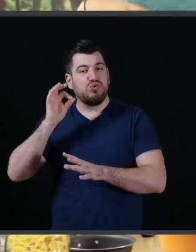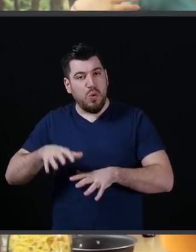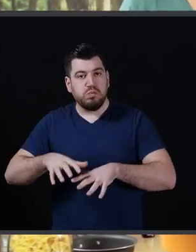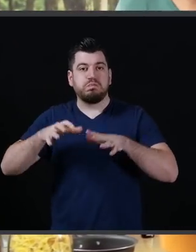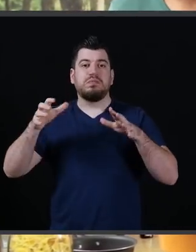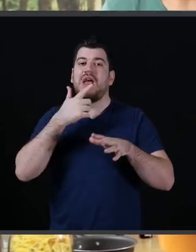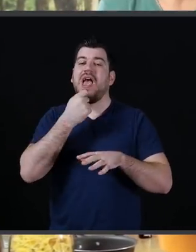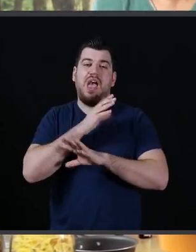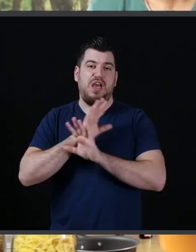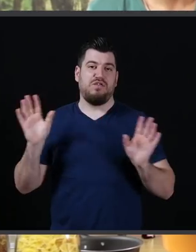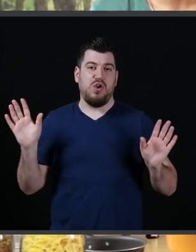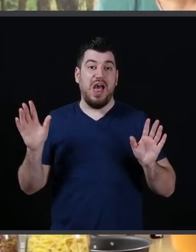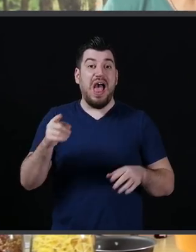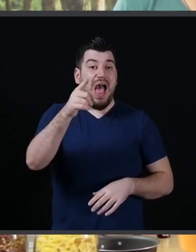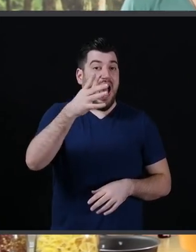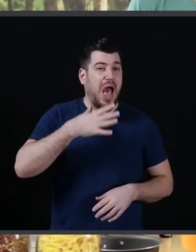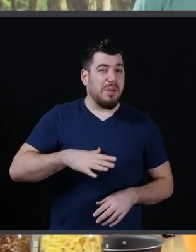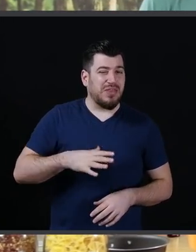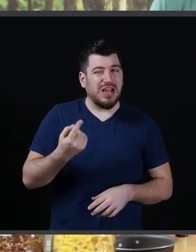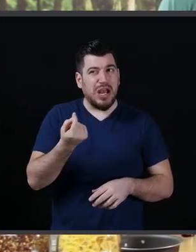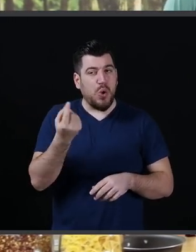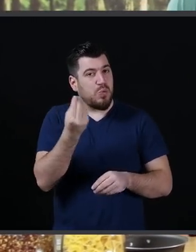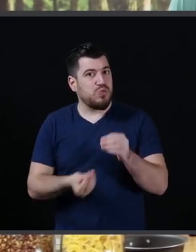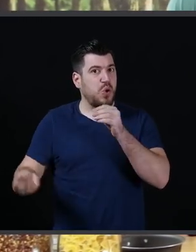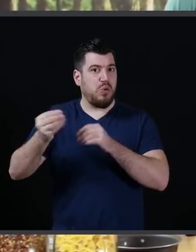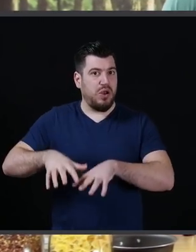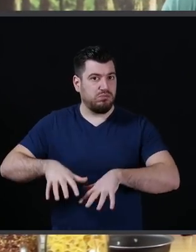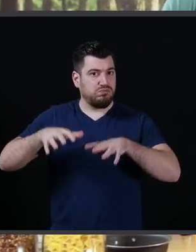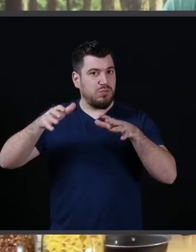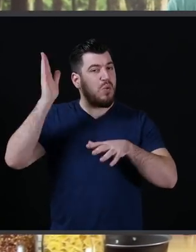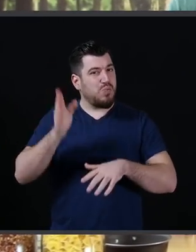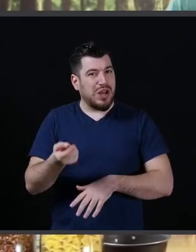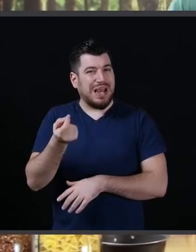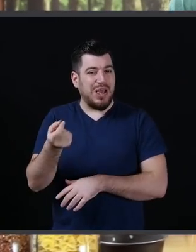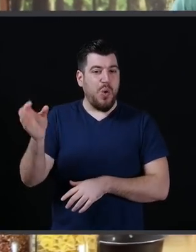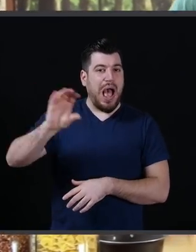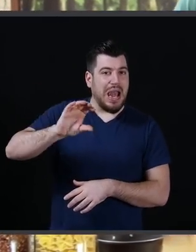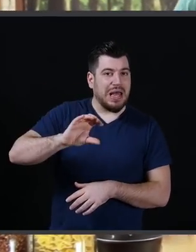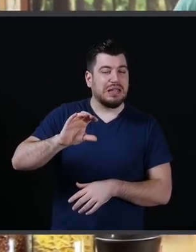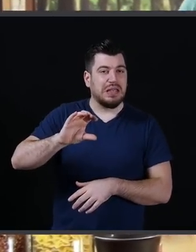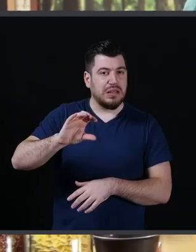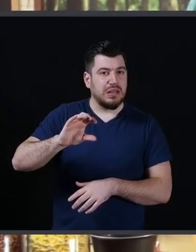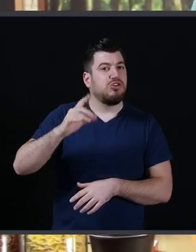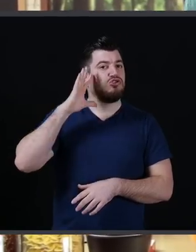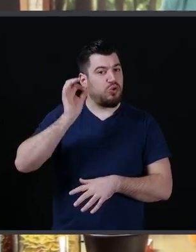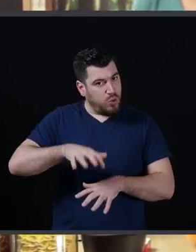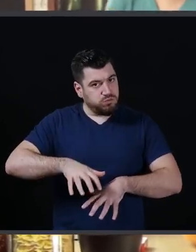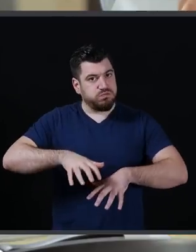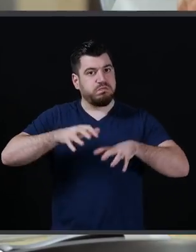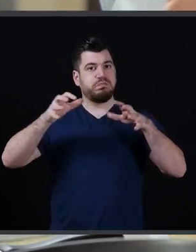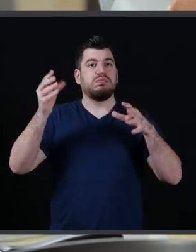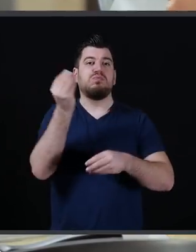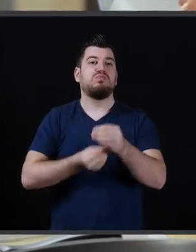φουσκώσουν λίγο έξτρα Βάζουμε λίγο αλάτι Ή βάζουμε λίγο ξινό Αλλά μια χαρά θα δουλέψει και να μην βάλετε τίποτα Λοιπόν,